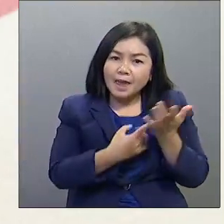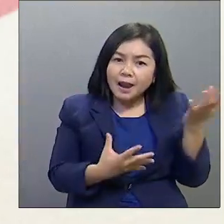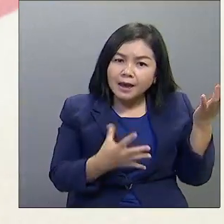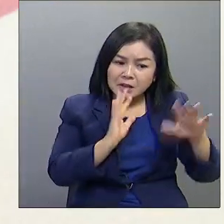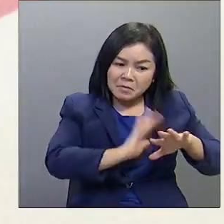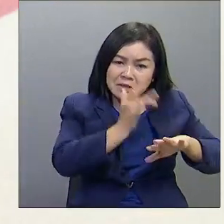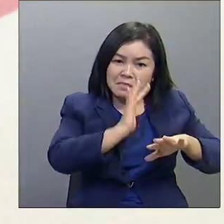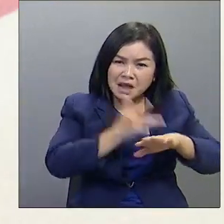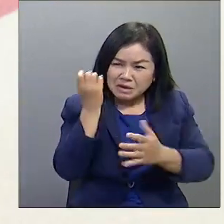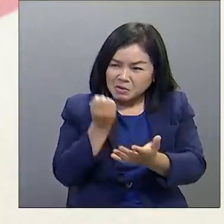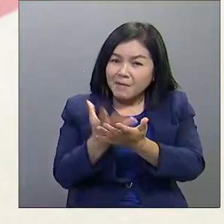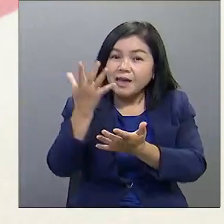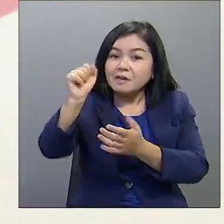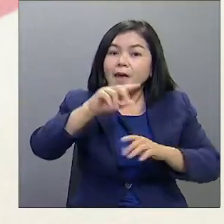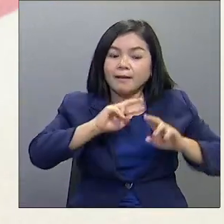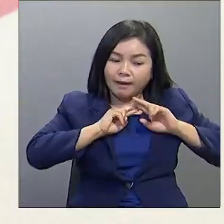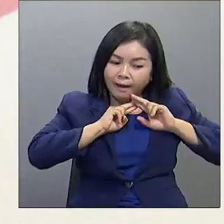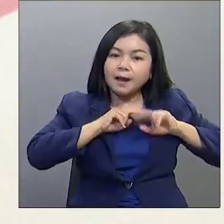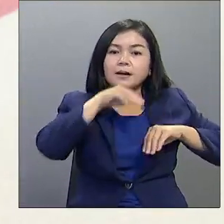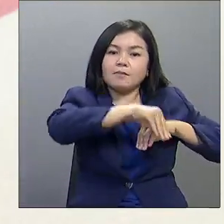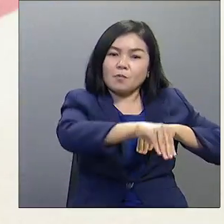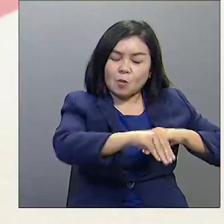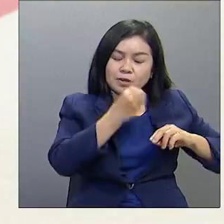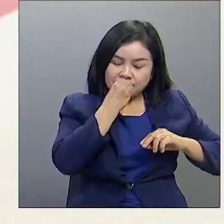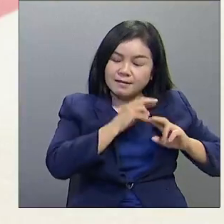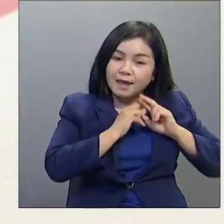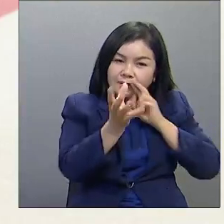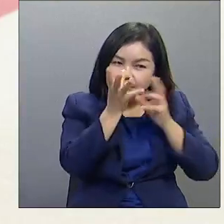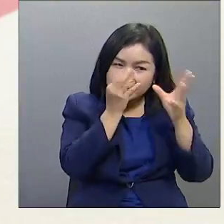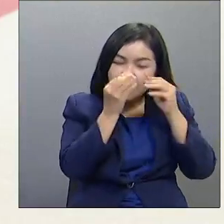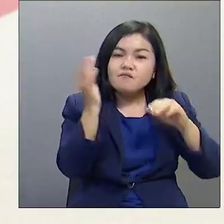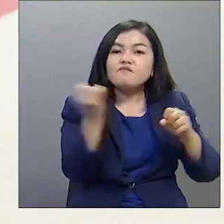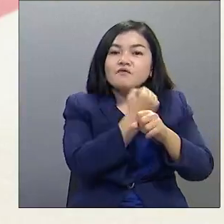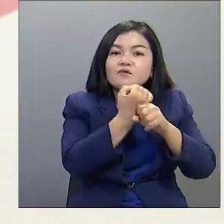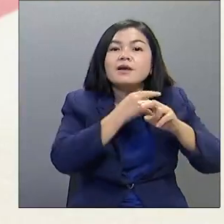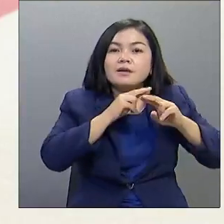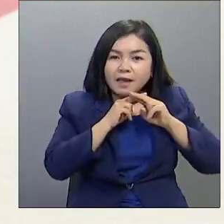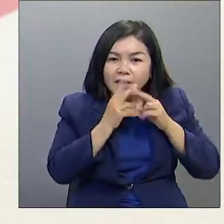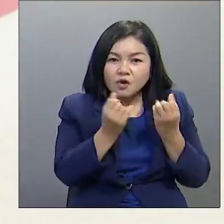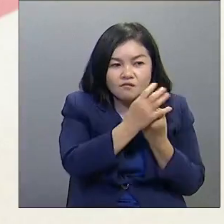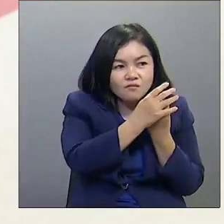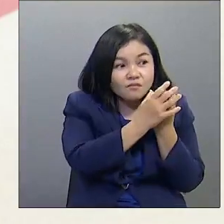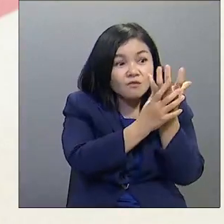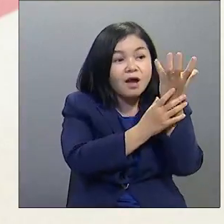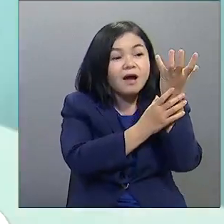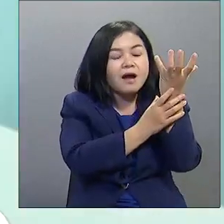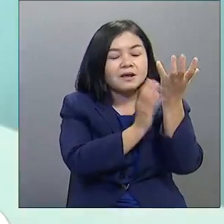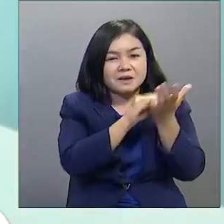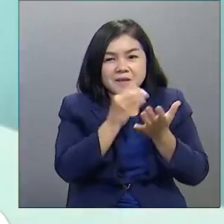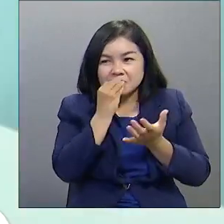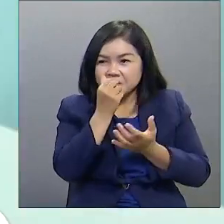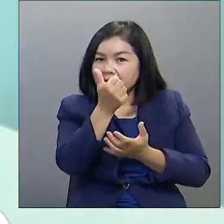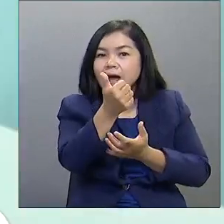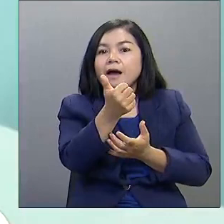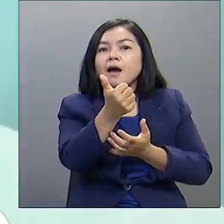กเนี่ยบางทีราคาจะสูงนะครับก็ปลูกเองซะเลยนะเรียนรู้ครับลงมือทำแล้วก็รอผลลัพธ์ที่เราทำเท่านั้นเองครับ ใช่ค่ะ